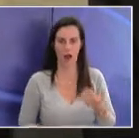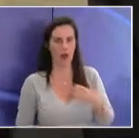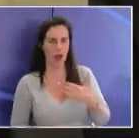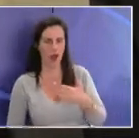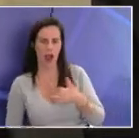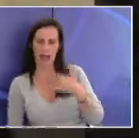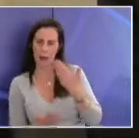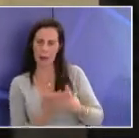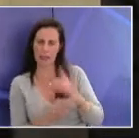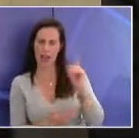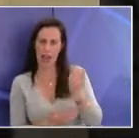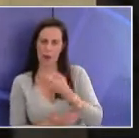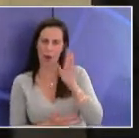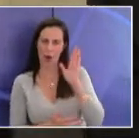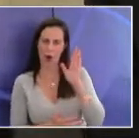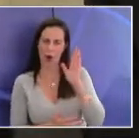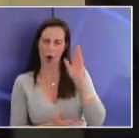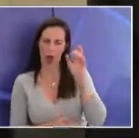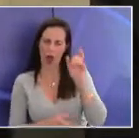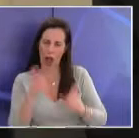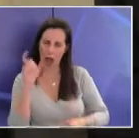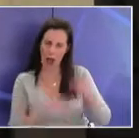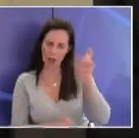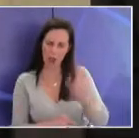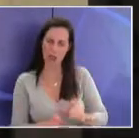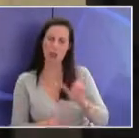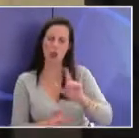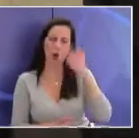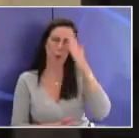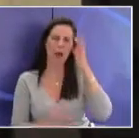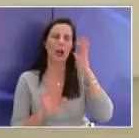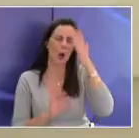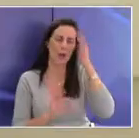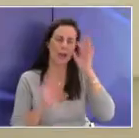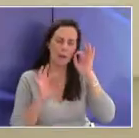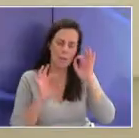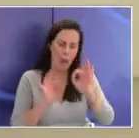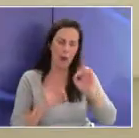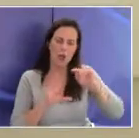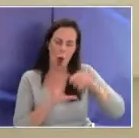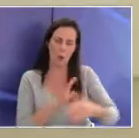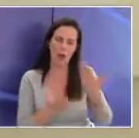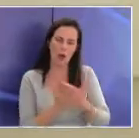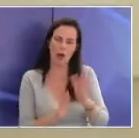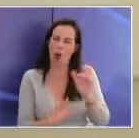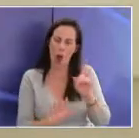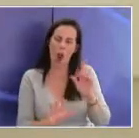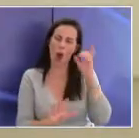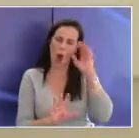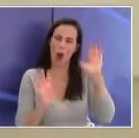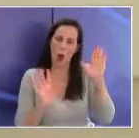אני מציעה לכל אלה שעברים שלא מכירים את הראיות לא לקפוץ למסקנות. אפשר בעניין הזה